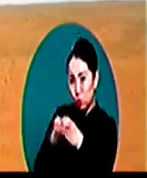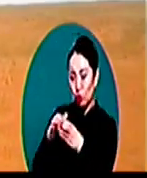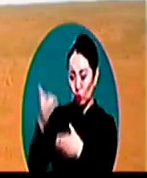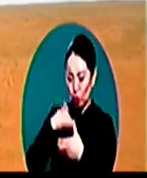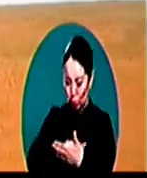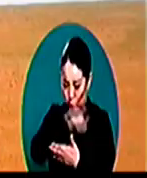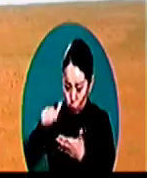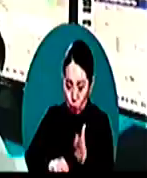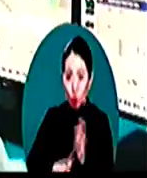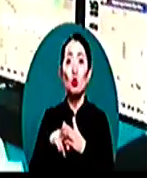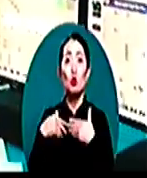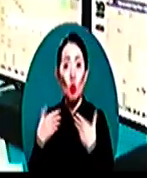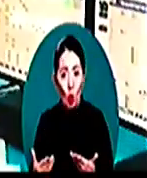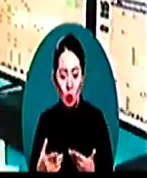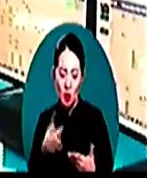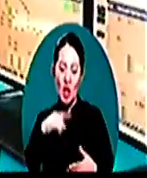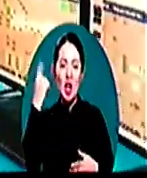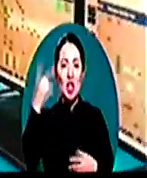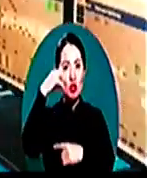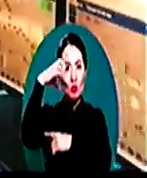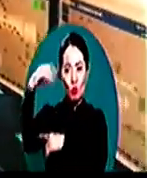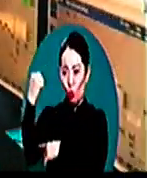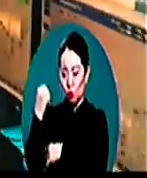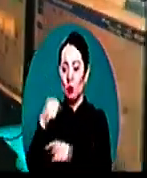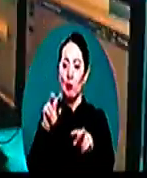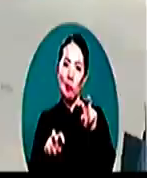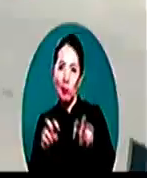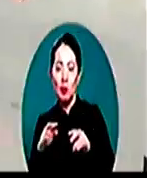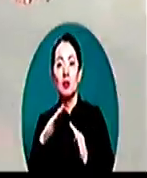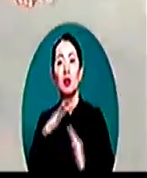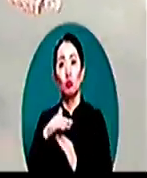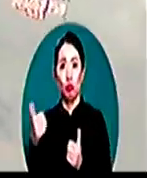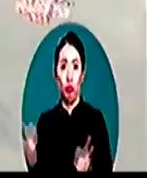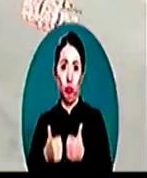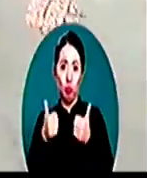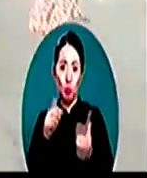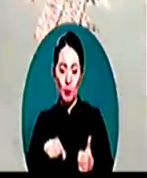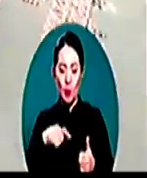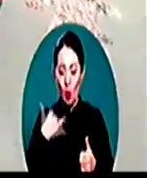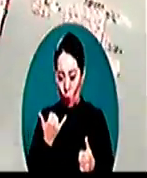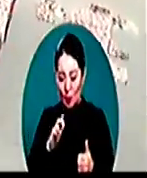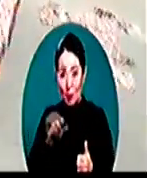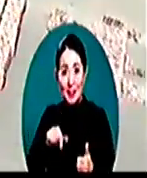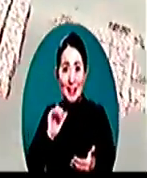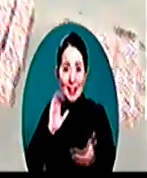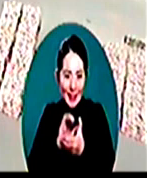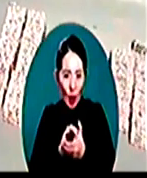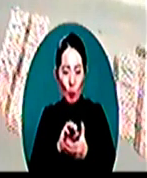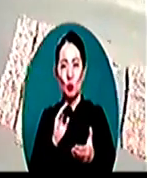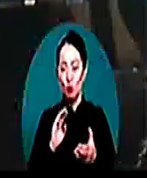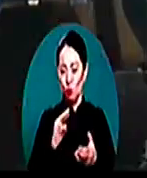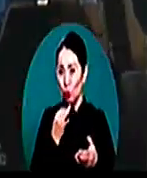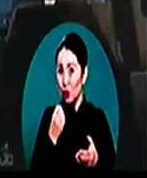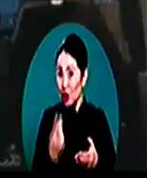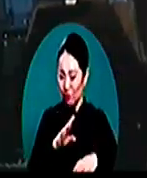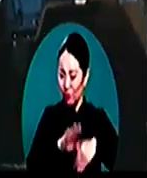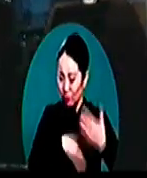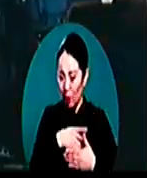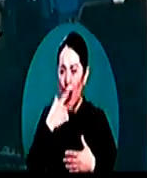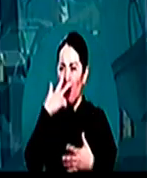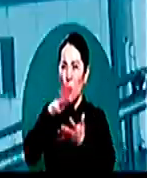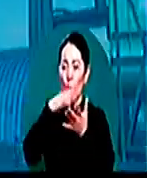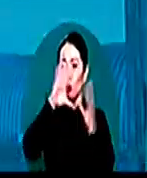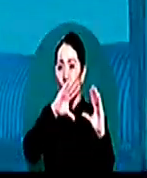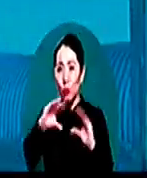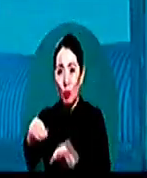дотоодын их үүсвэрээс бүрэн хангана. Ингэснээр эрчим хүчний доголдол буурах юм. Энэ жилийн хувьд нийслэл сайжруулсан шахмал түлшийг хэрэглэж, агарын